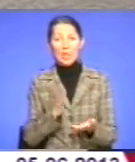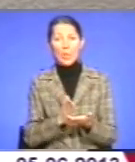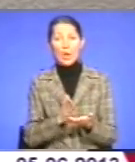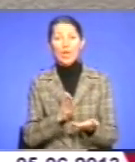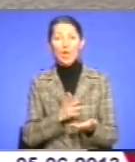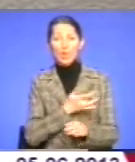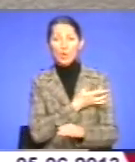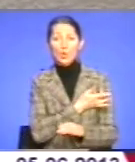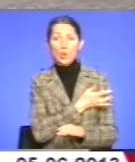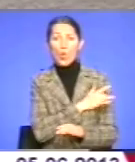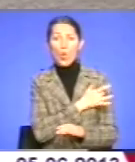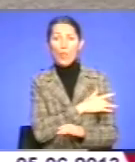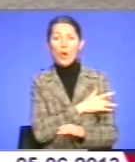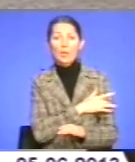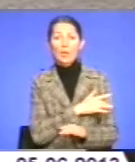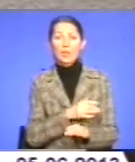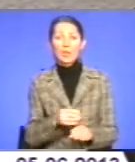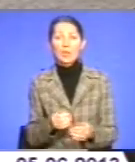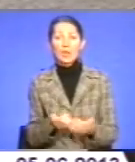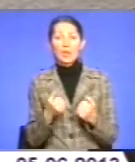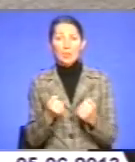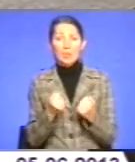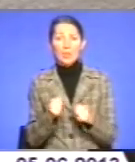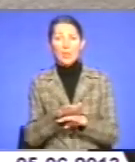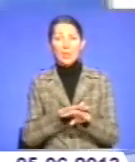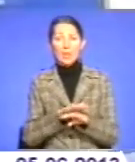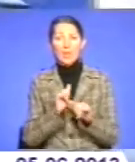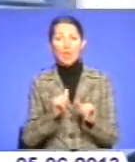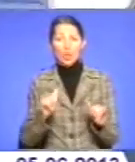слугувати цементуванню нації та її розвитку.